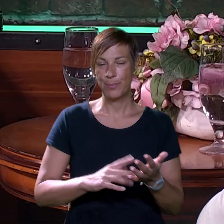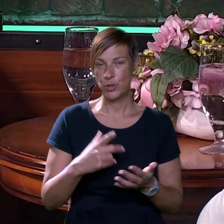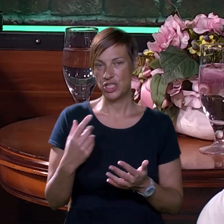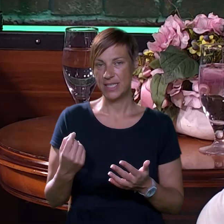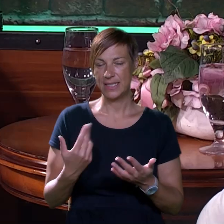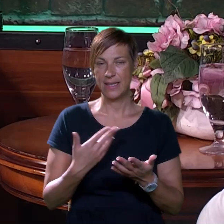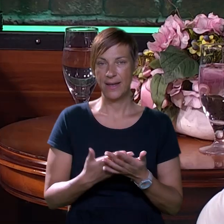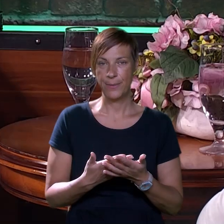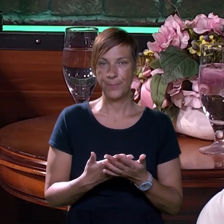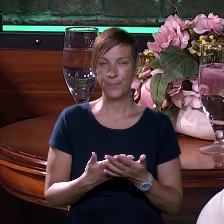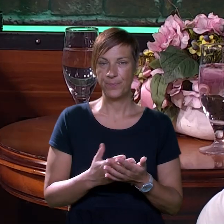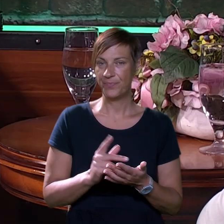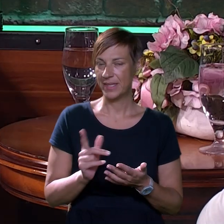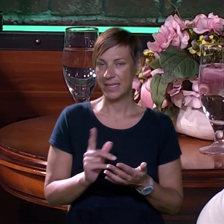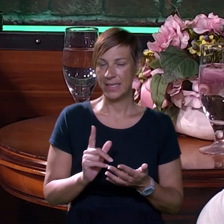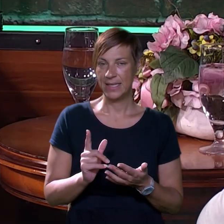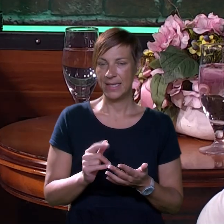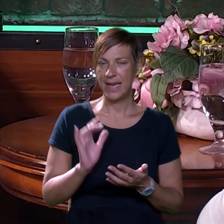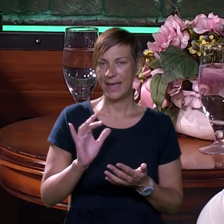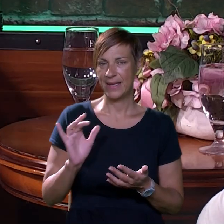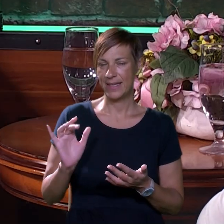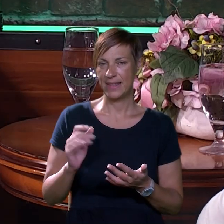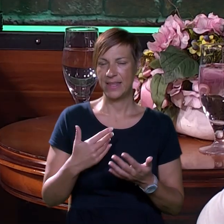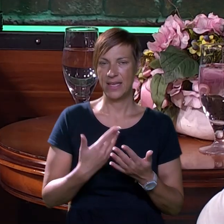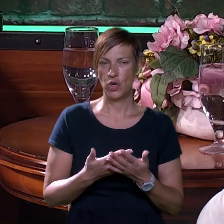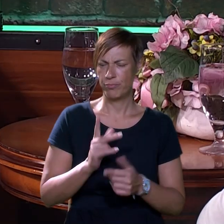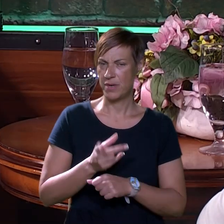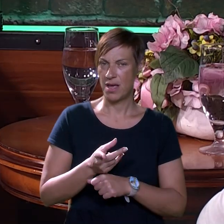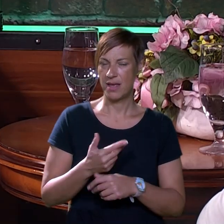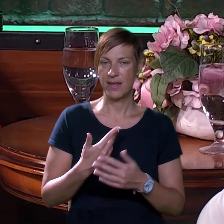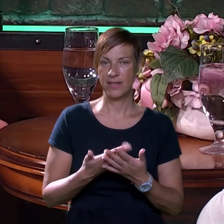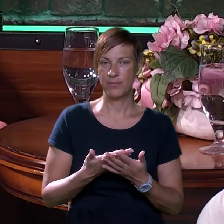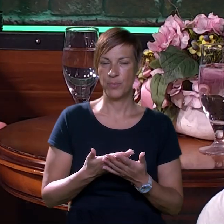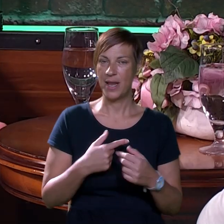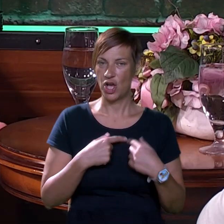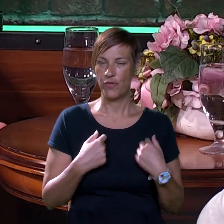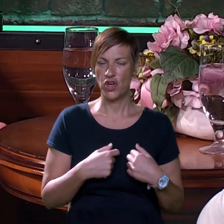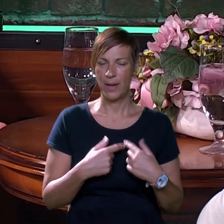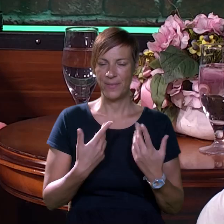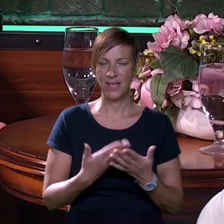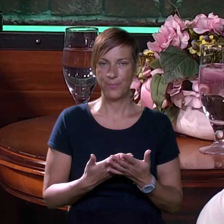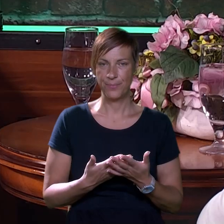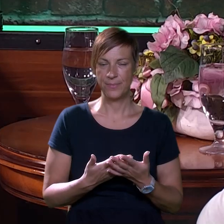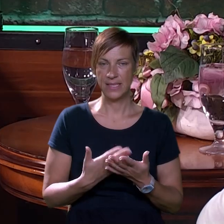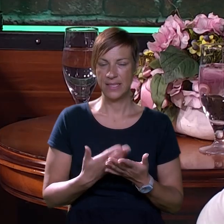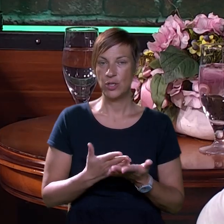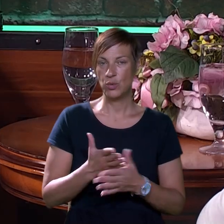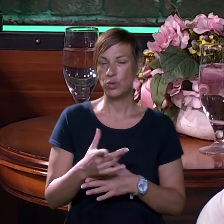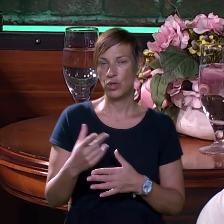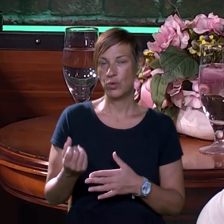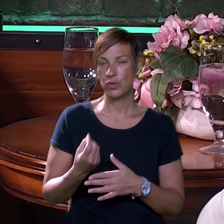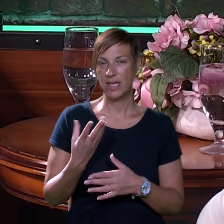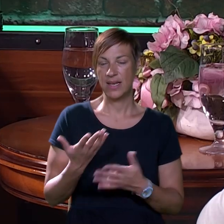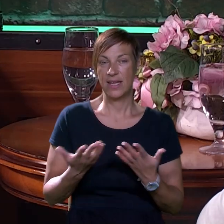Započeti dan ne kritikom, osudom, naredbom, nego volim te. U toku